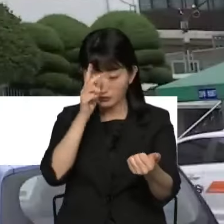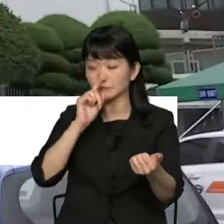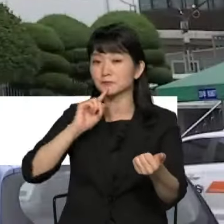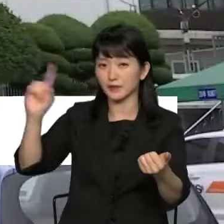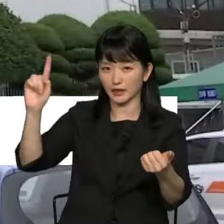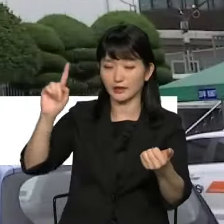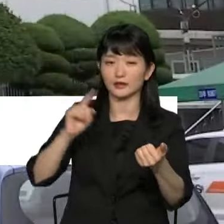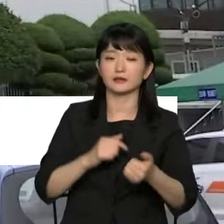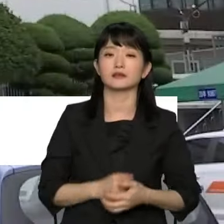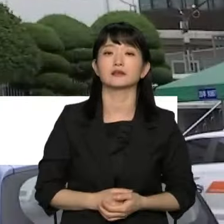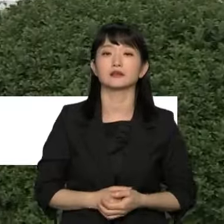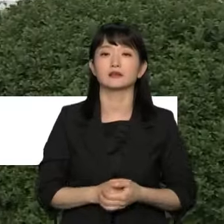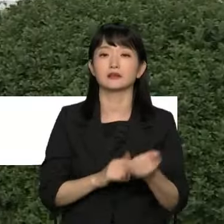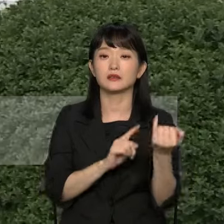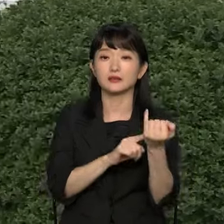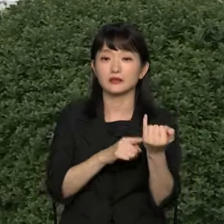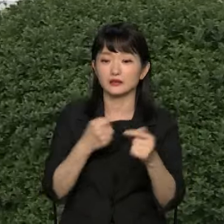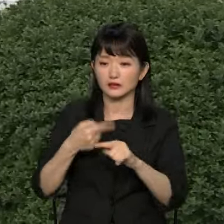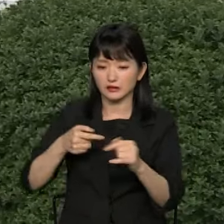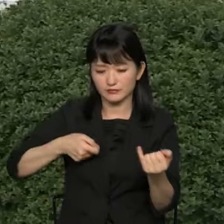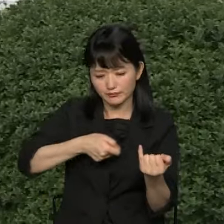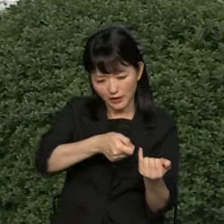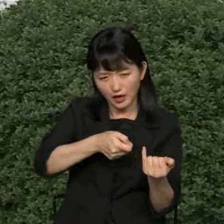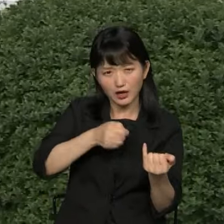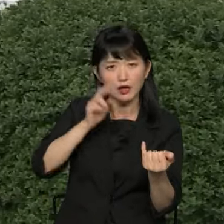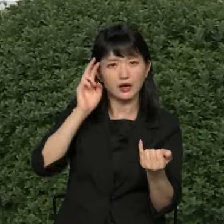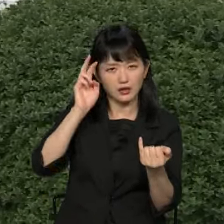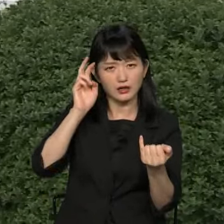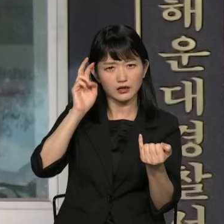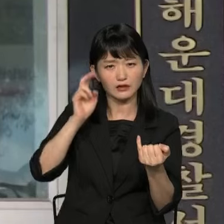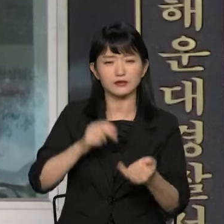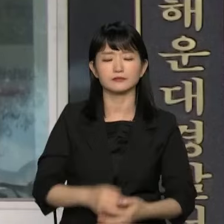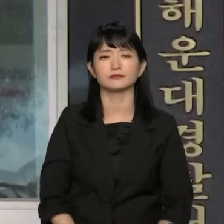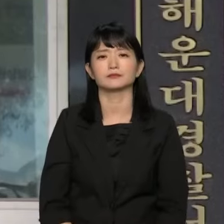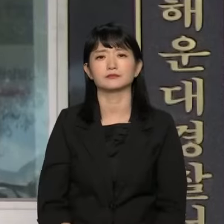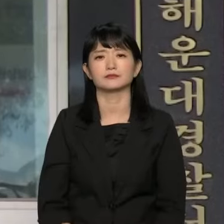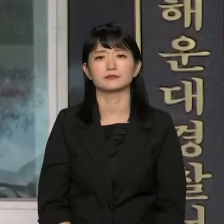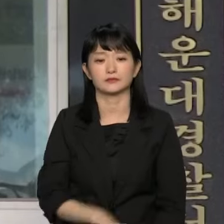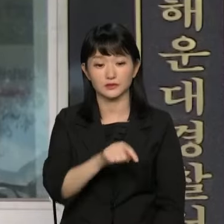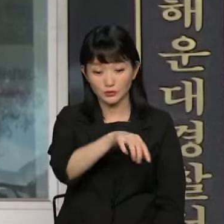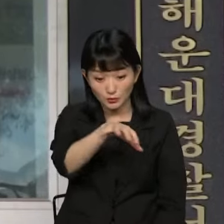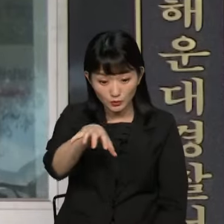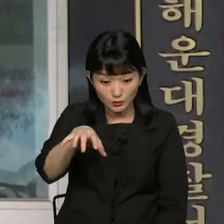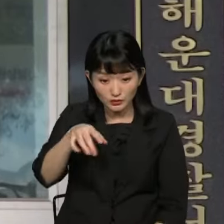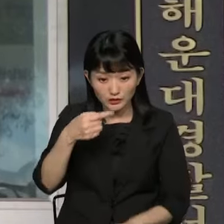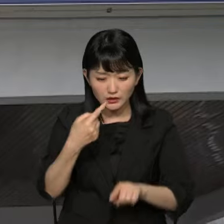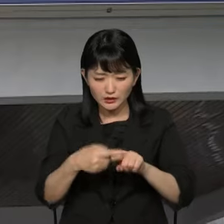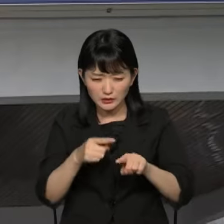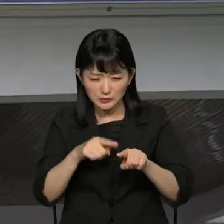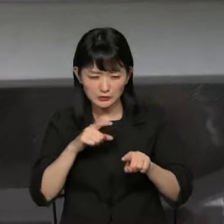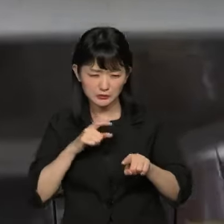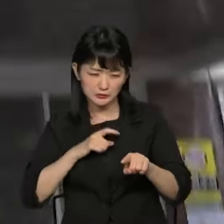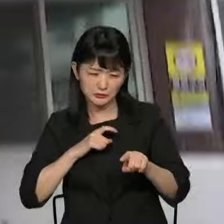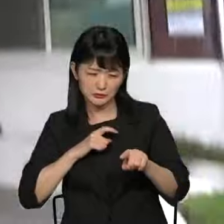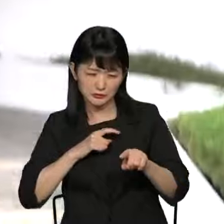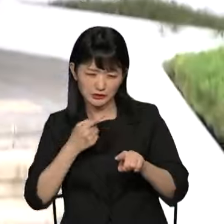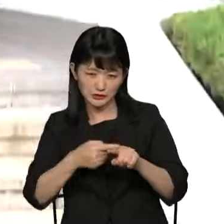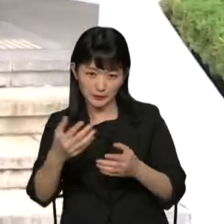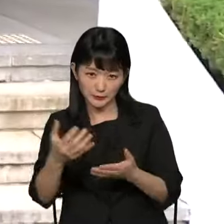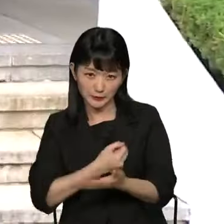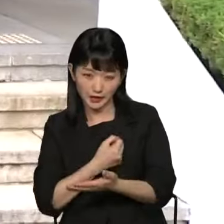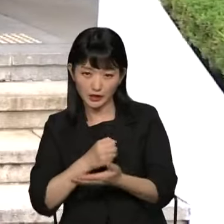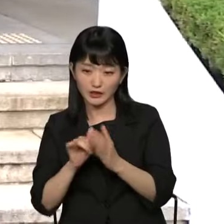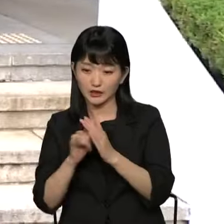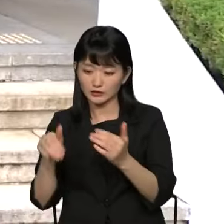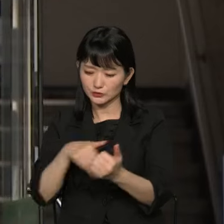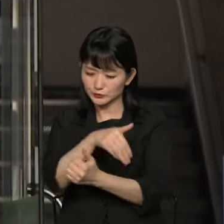신고했습니다. 여성은 흉기에 찔린 것으로 추정됩니다. 경찰은 현장에서 범행 도구로 의심되는 흉기를 압수하고